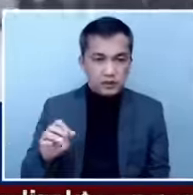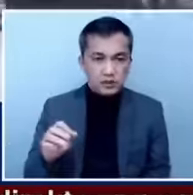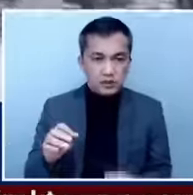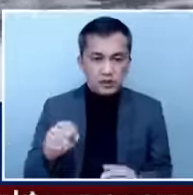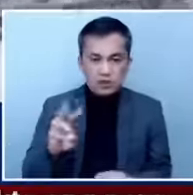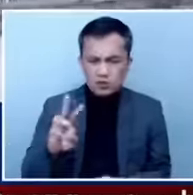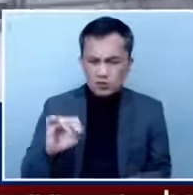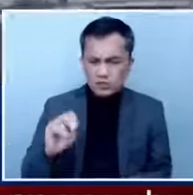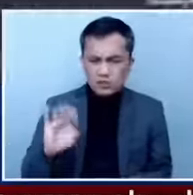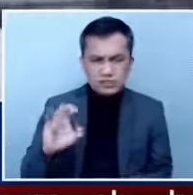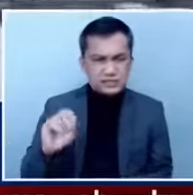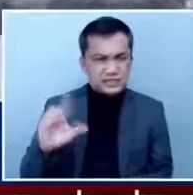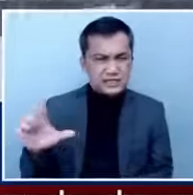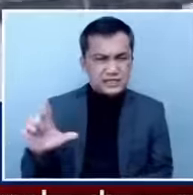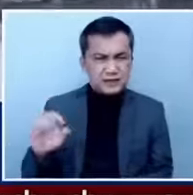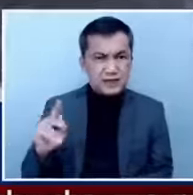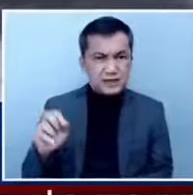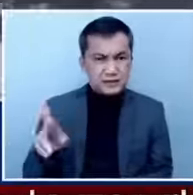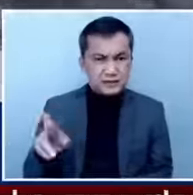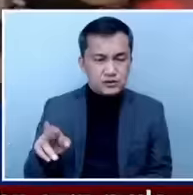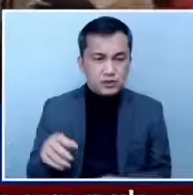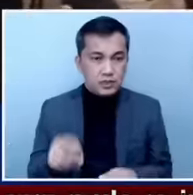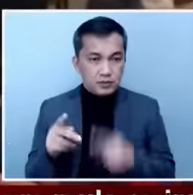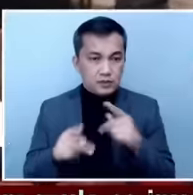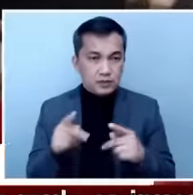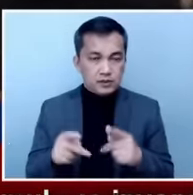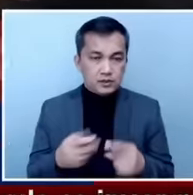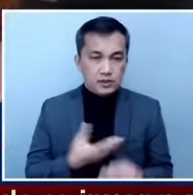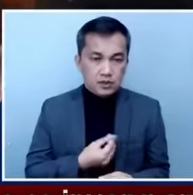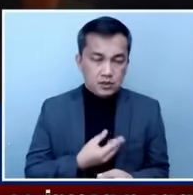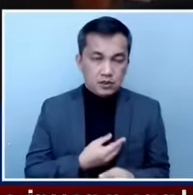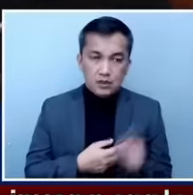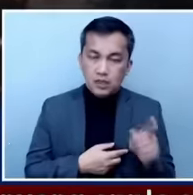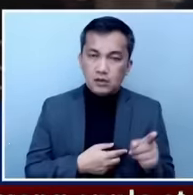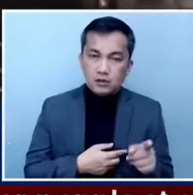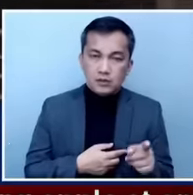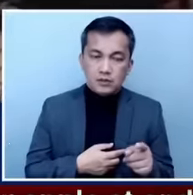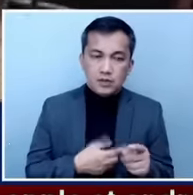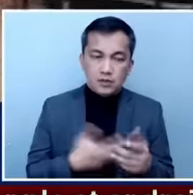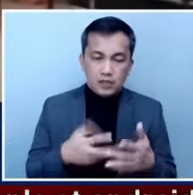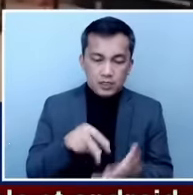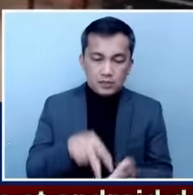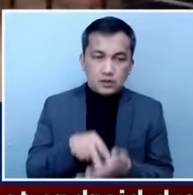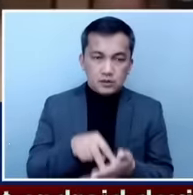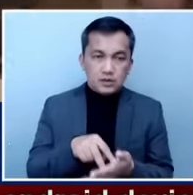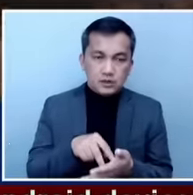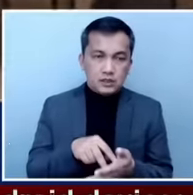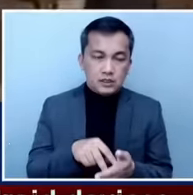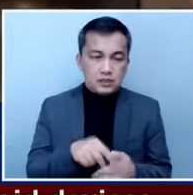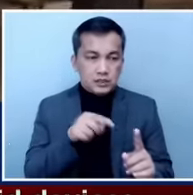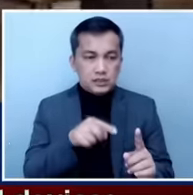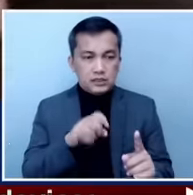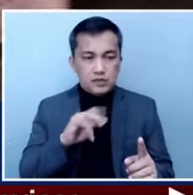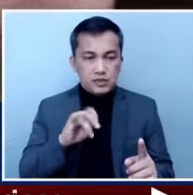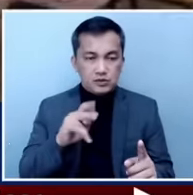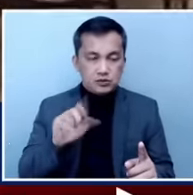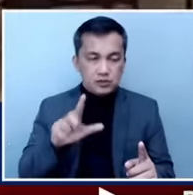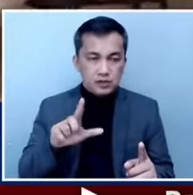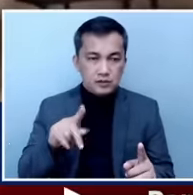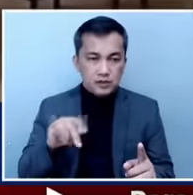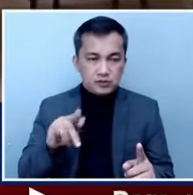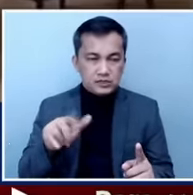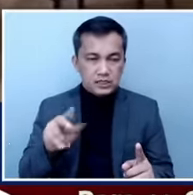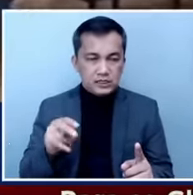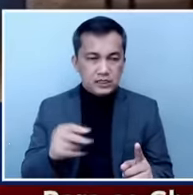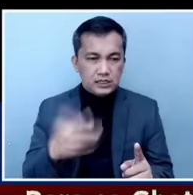factor. Kaya nangamba ang mga residente rito, lalo na ang mga homeless, tulad ni Emmanuel Pabustan, na 5 taon